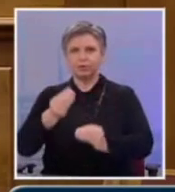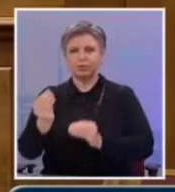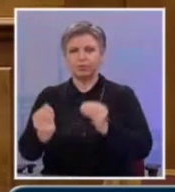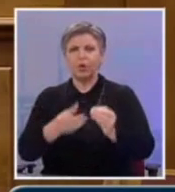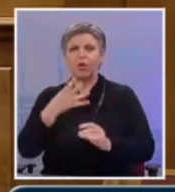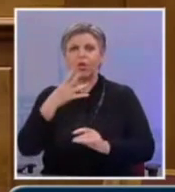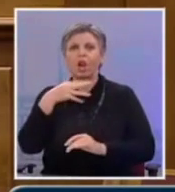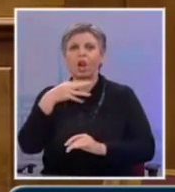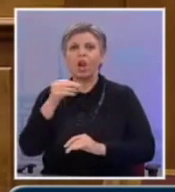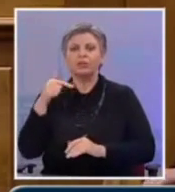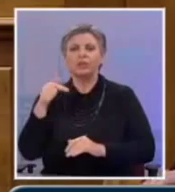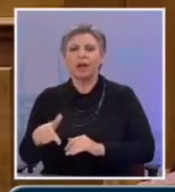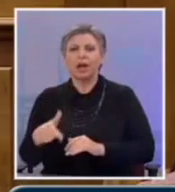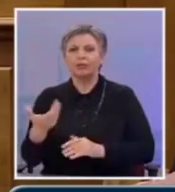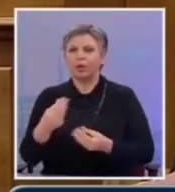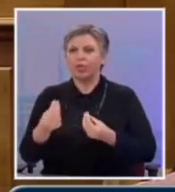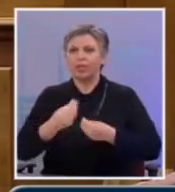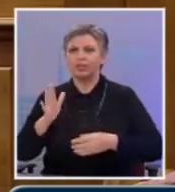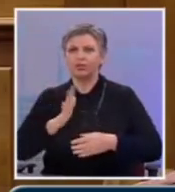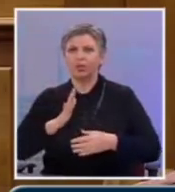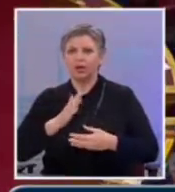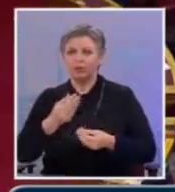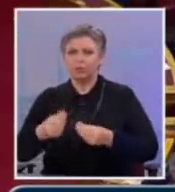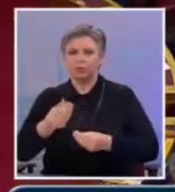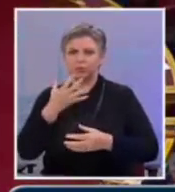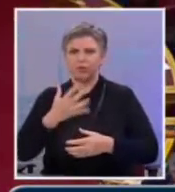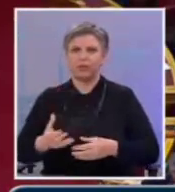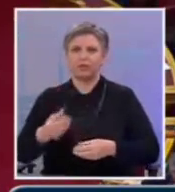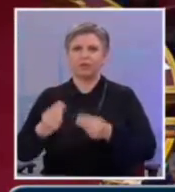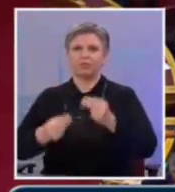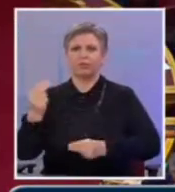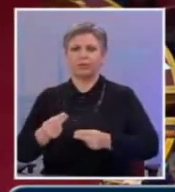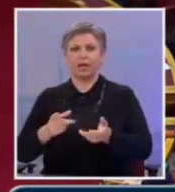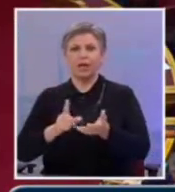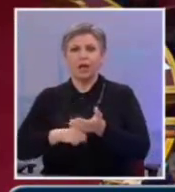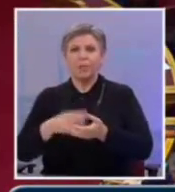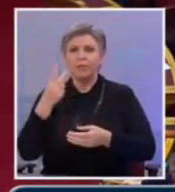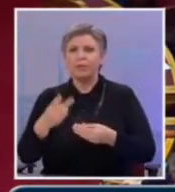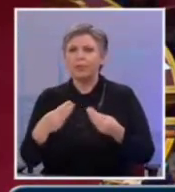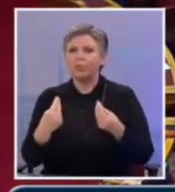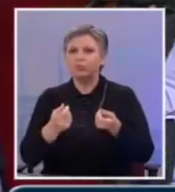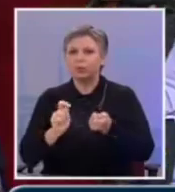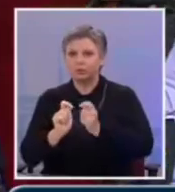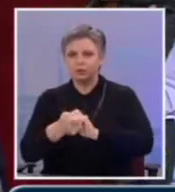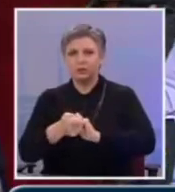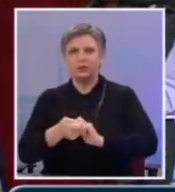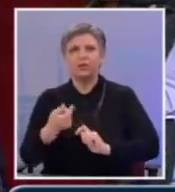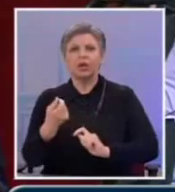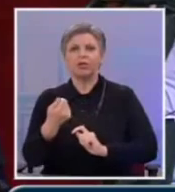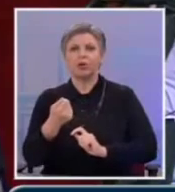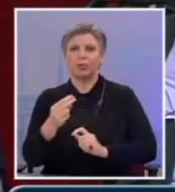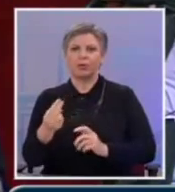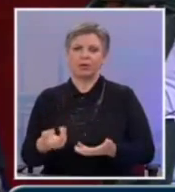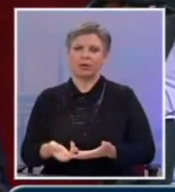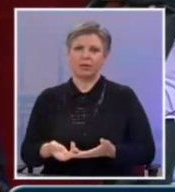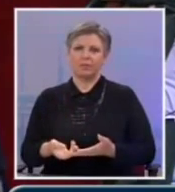και να επανακινήσουμε την πραγματική οικονομία. Αφού το λιδωρίσατε αυτό το πρόγραμμα κινητοποιώντας